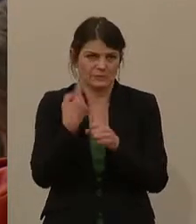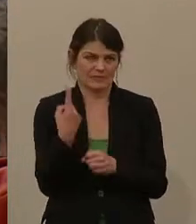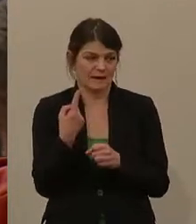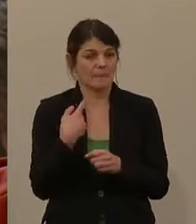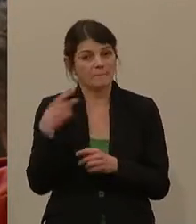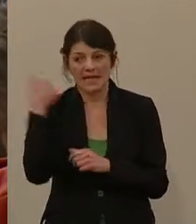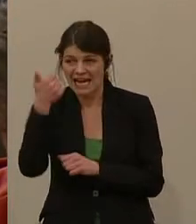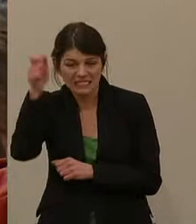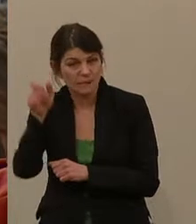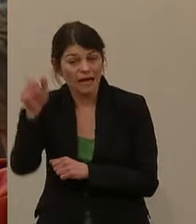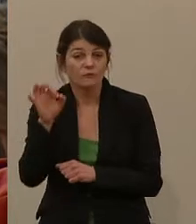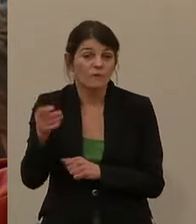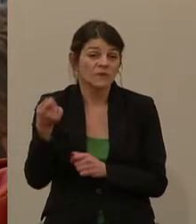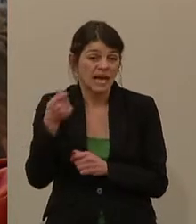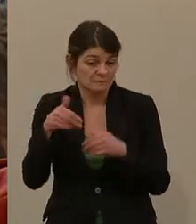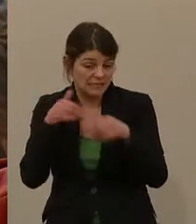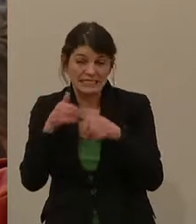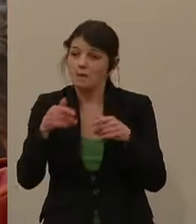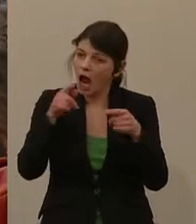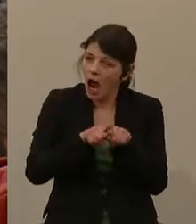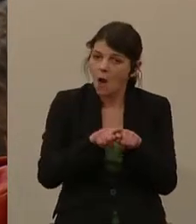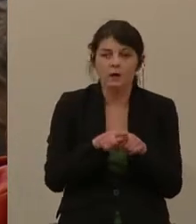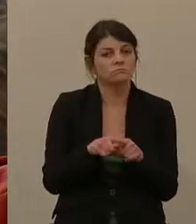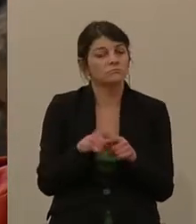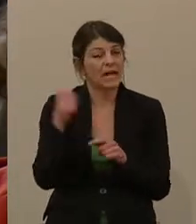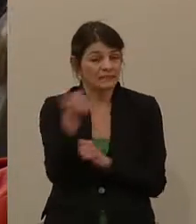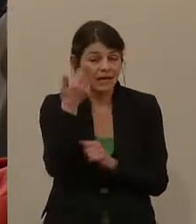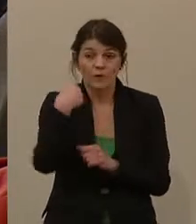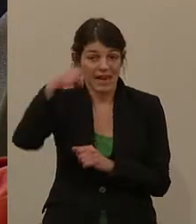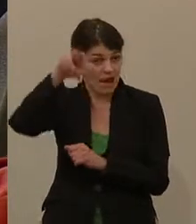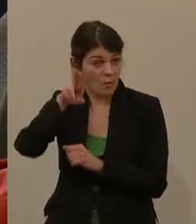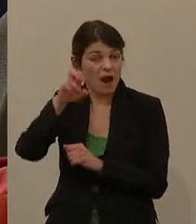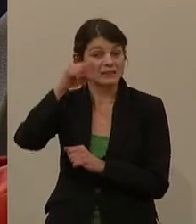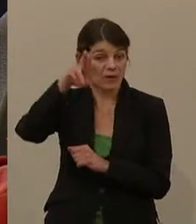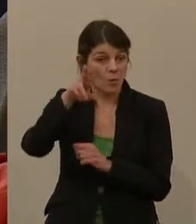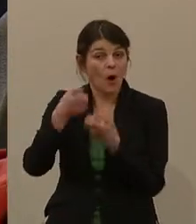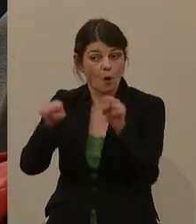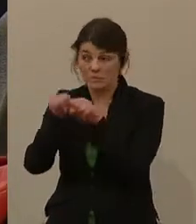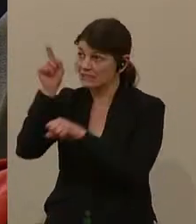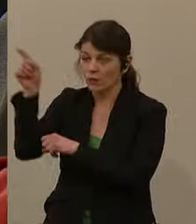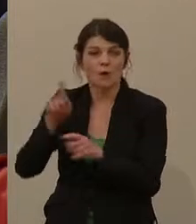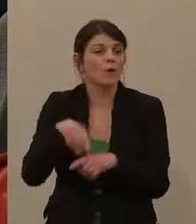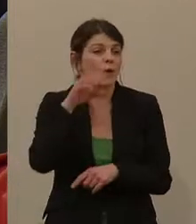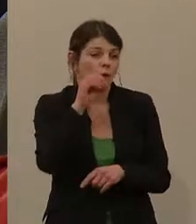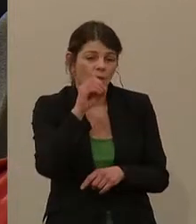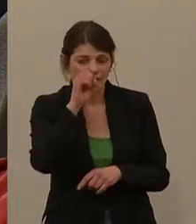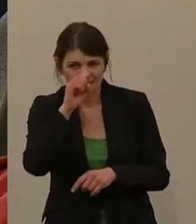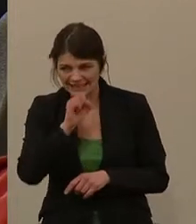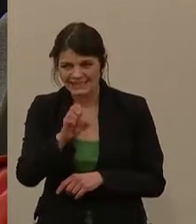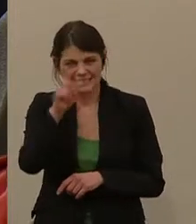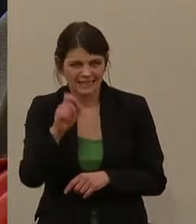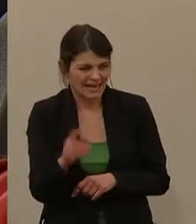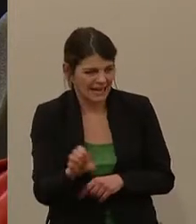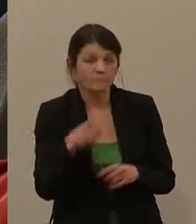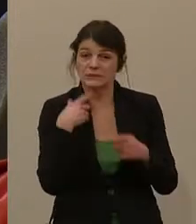mit Experten sowohl im Finanzministerium wie auch in der EU, also EU-Kommission und auch der OECD diskutiert. Und